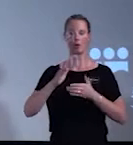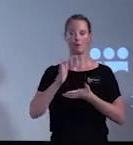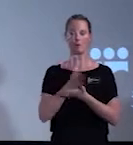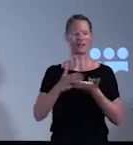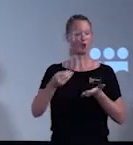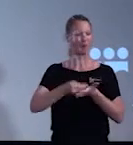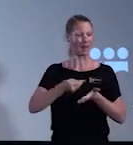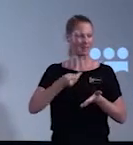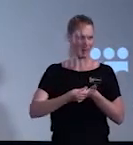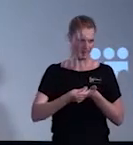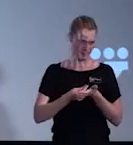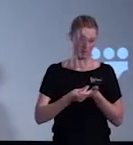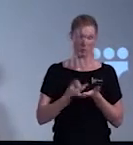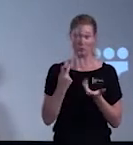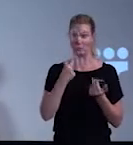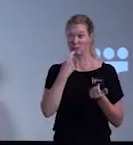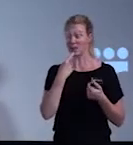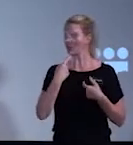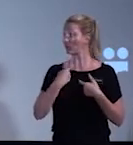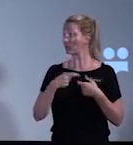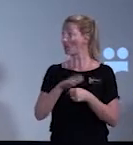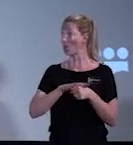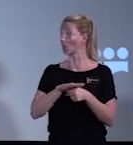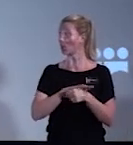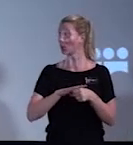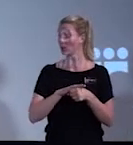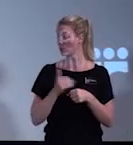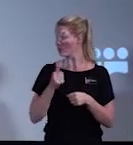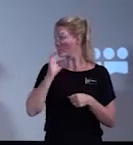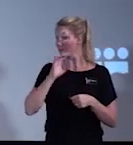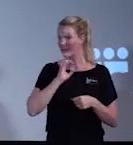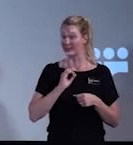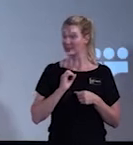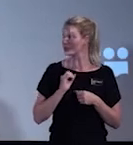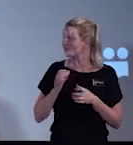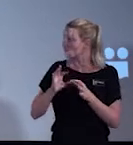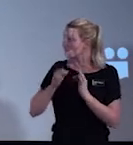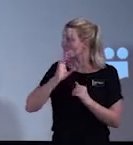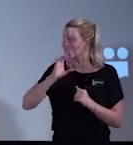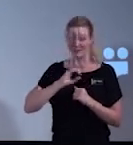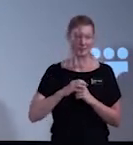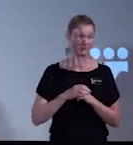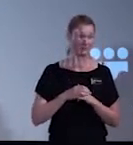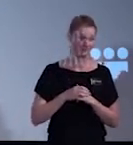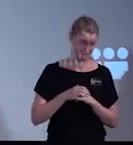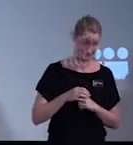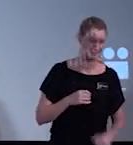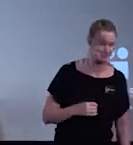av pengar och vad ni säger om detta. Behöver du vatten? Finns det lite vatten kanske här i